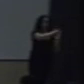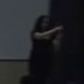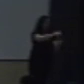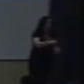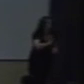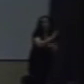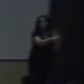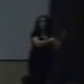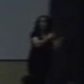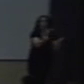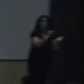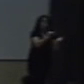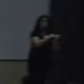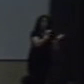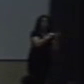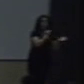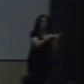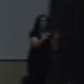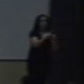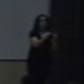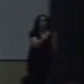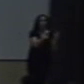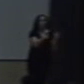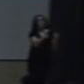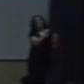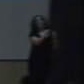i això l'Agnès ara en sap molt més que jo, no? Però